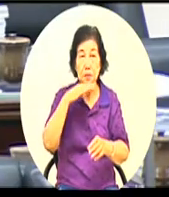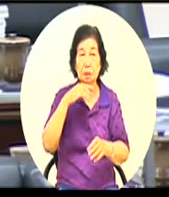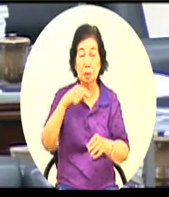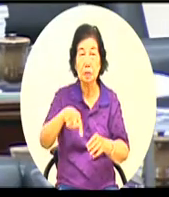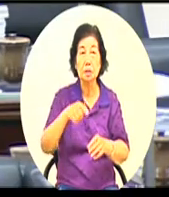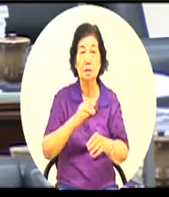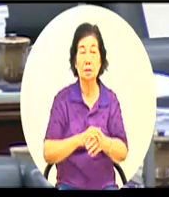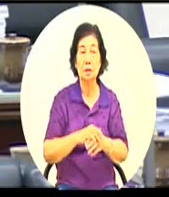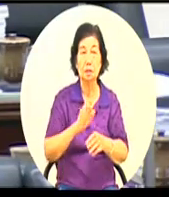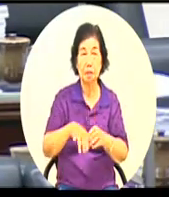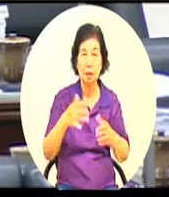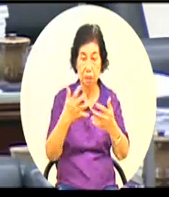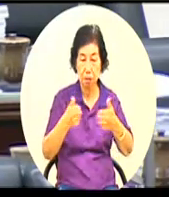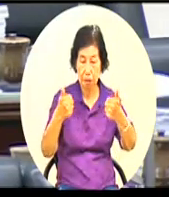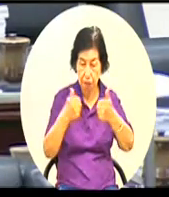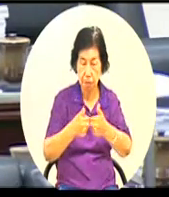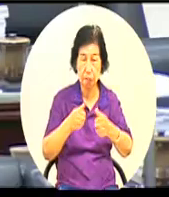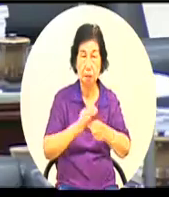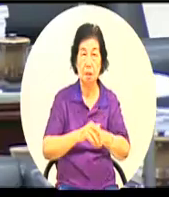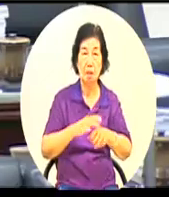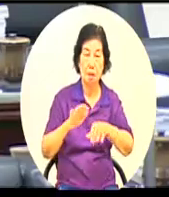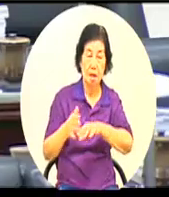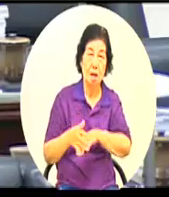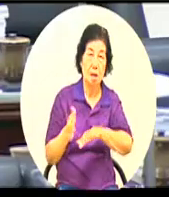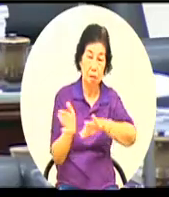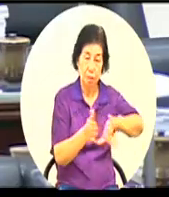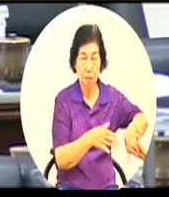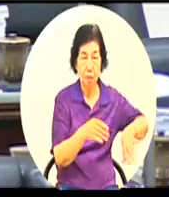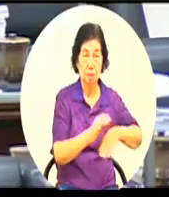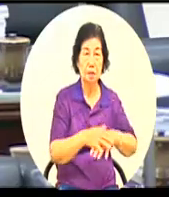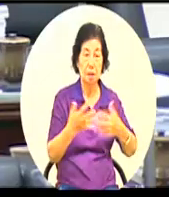拄仔拢总你这个机要讲占的，